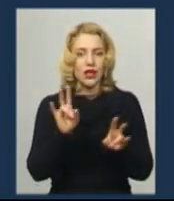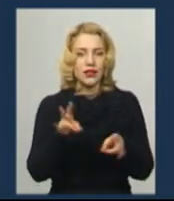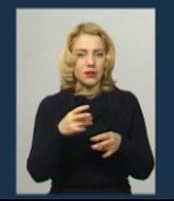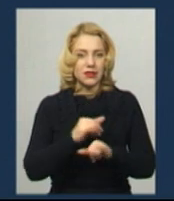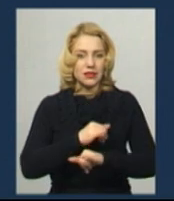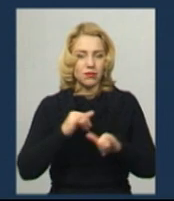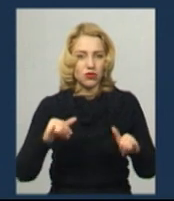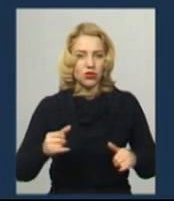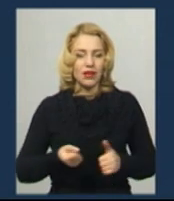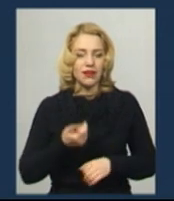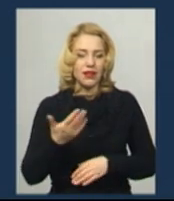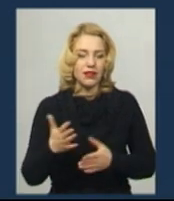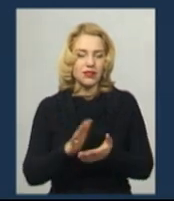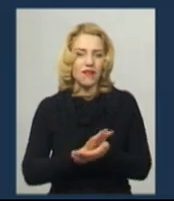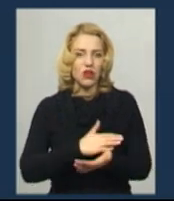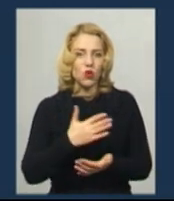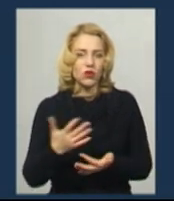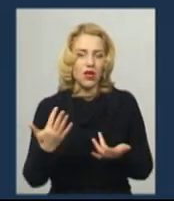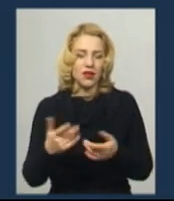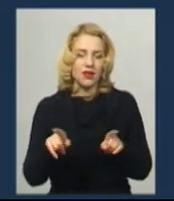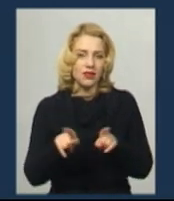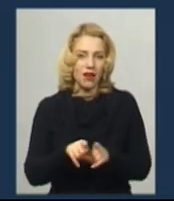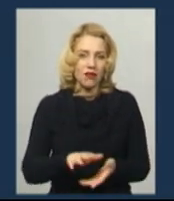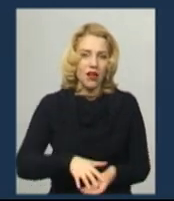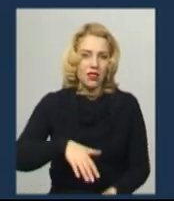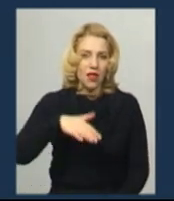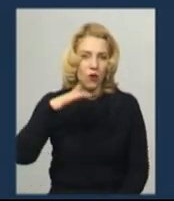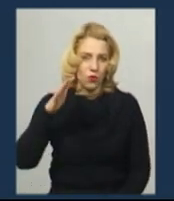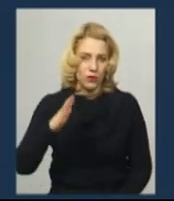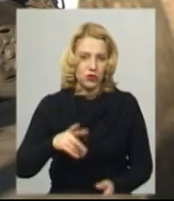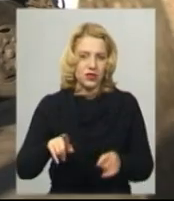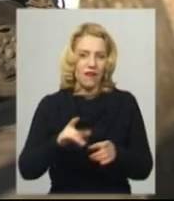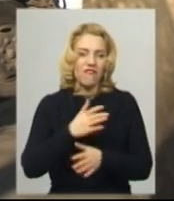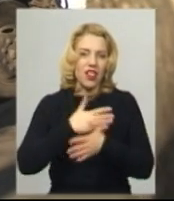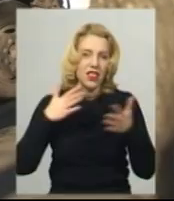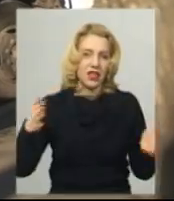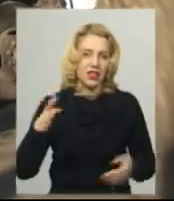кількість тих відходів, які і так накопичуються в дуже великих масштабах.